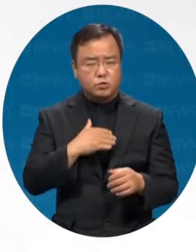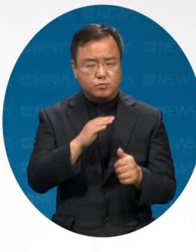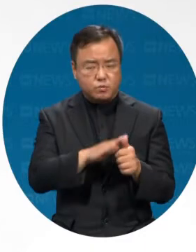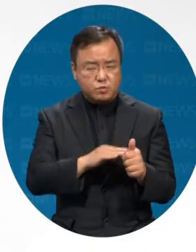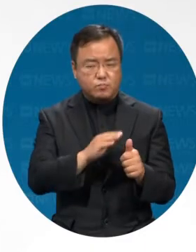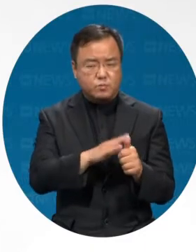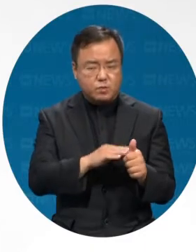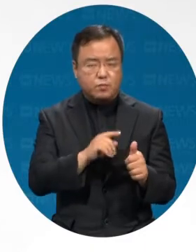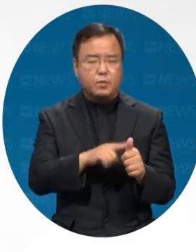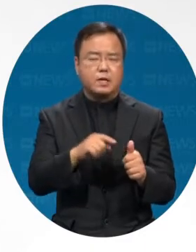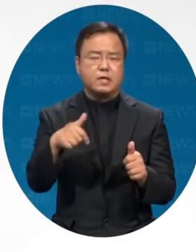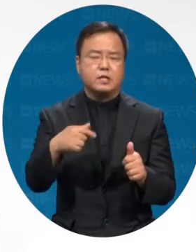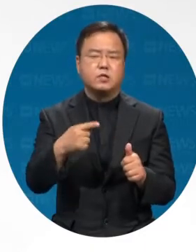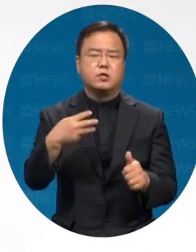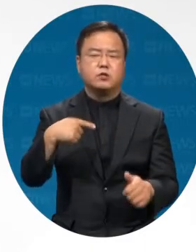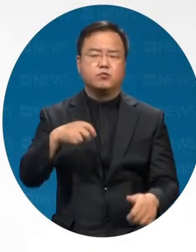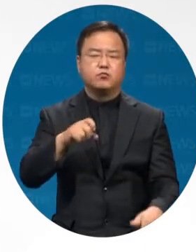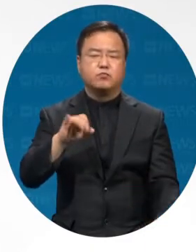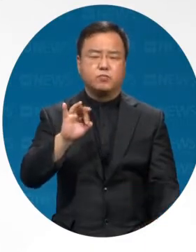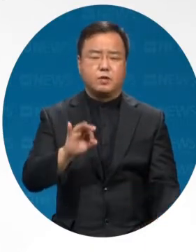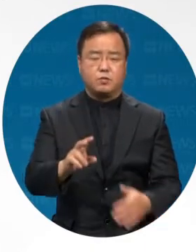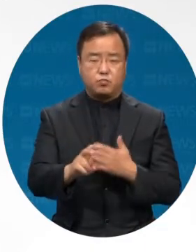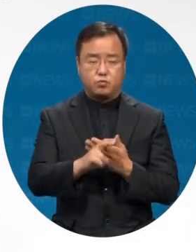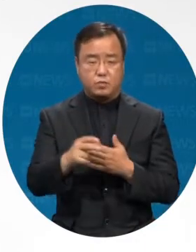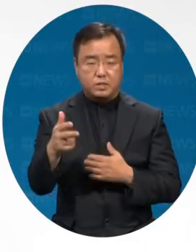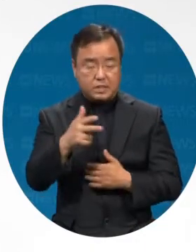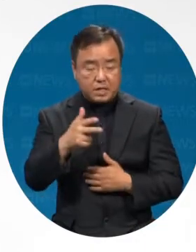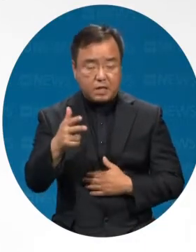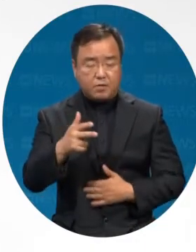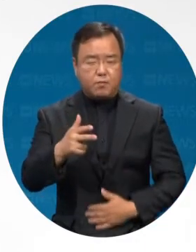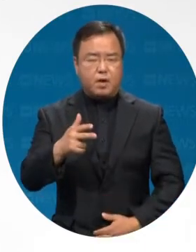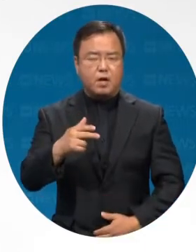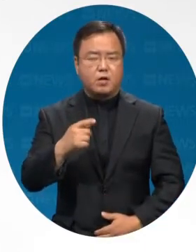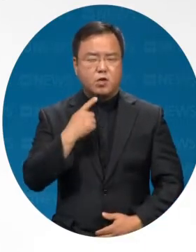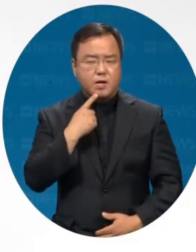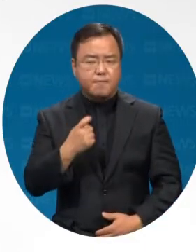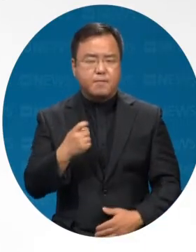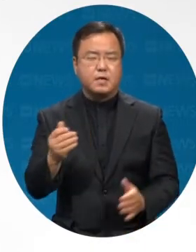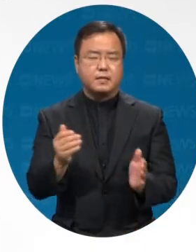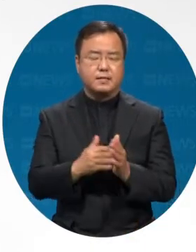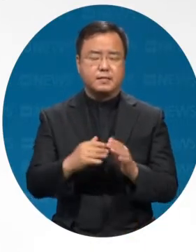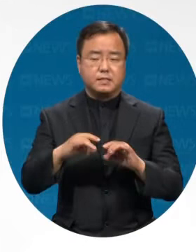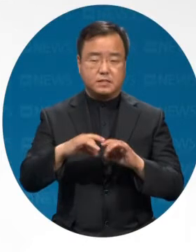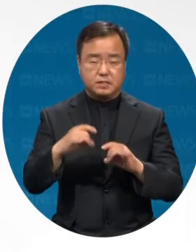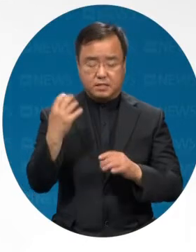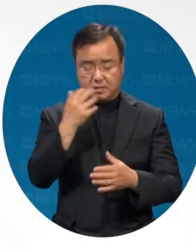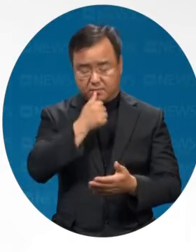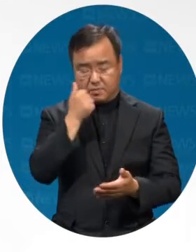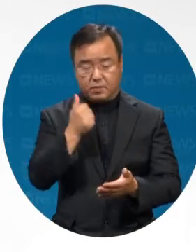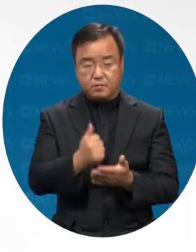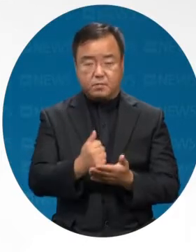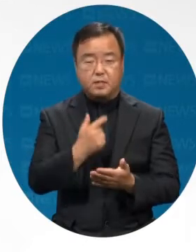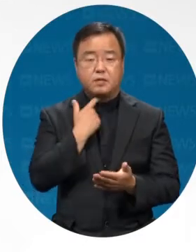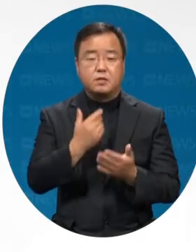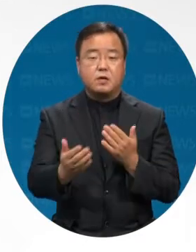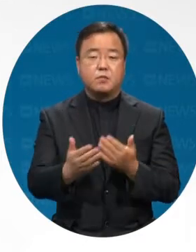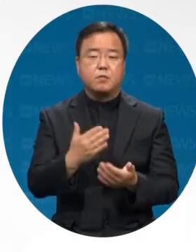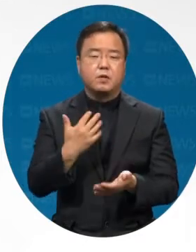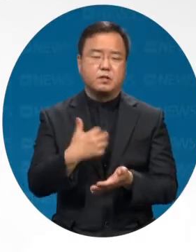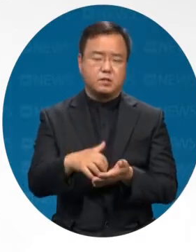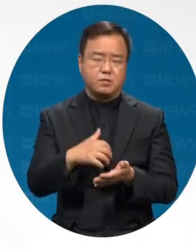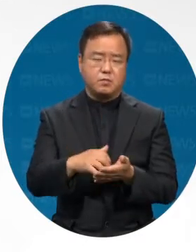이었읍니다 불법 촬영과 촬영 물 유포 또 유포 협박 등 디지털 성범죄 피해를 경험했다는 답변과